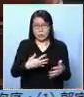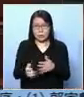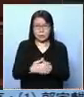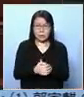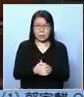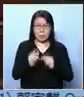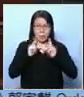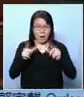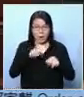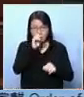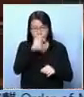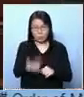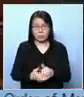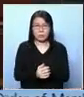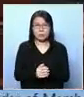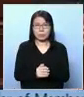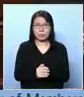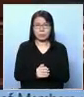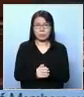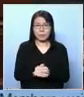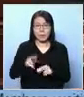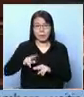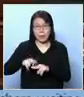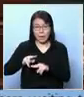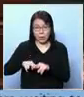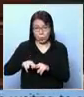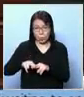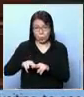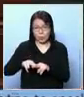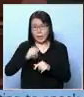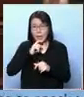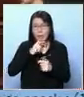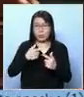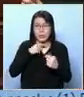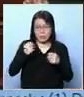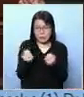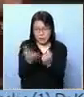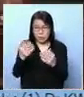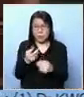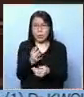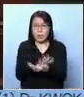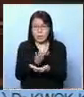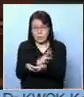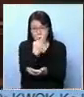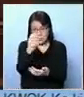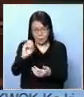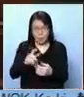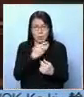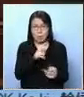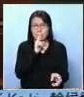夸张嚟嘅讲，但系中国嘅领事馆被炸咗20年嘅，你班友仔一声都冇出，